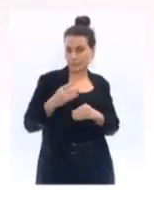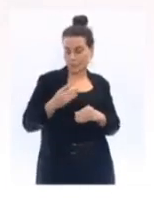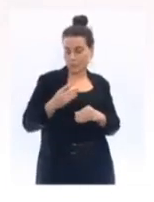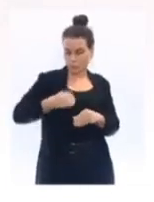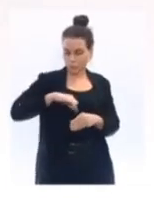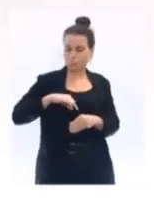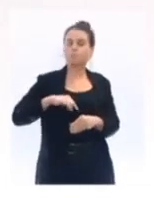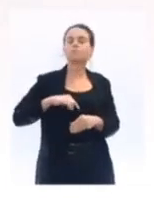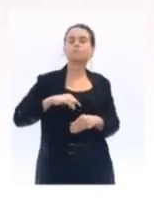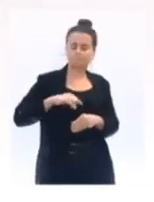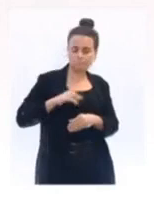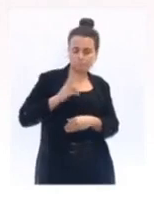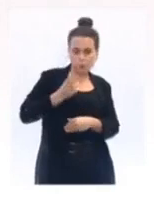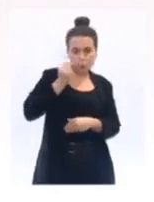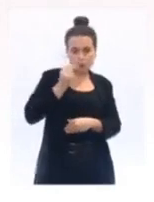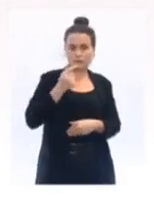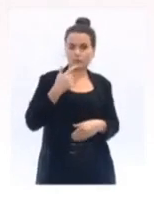et le travail.